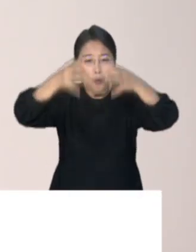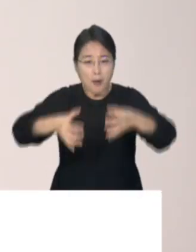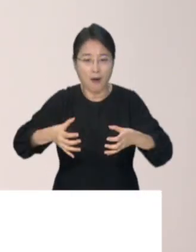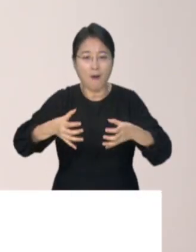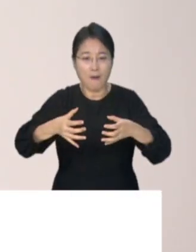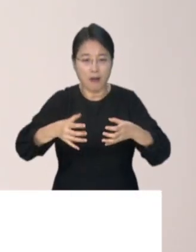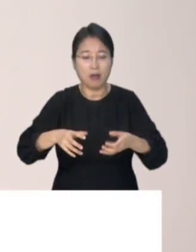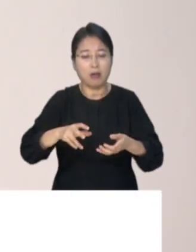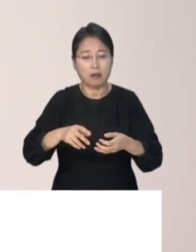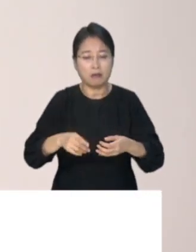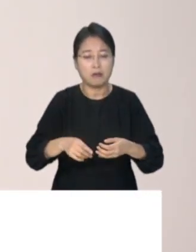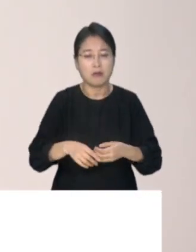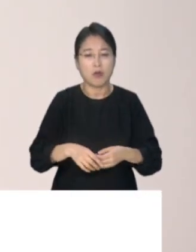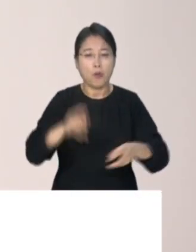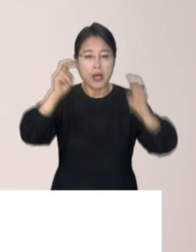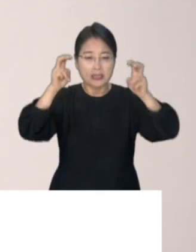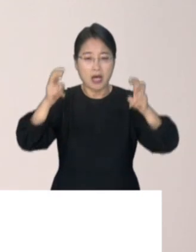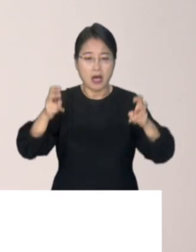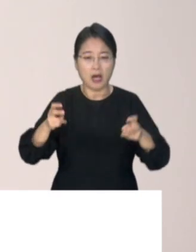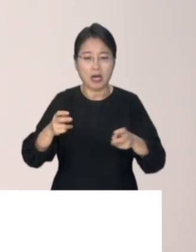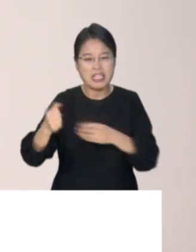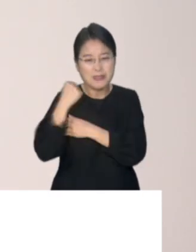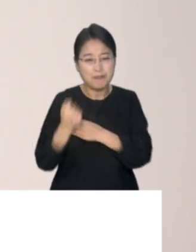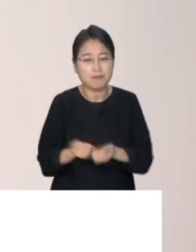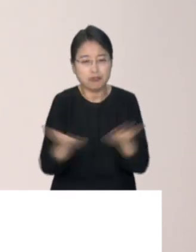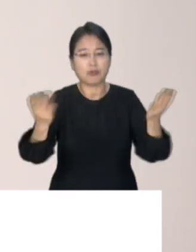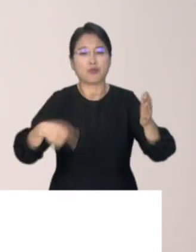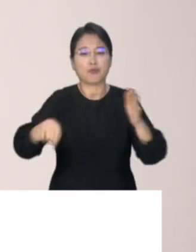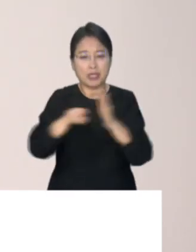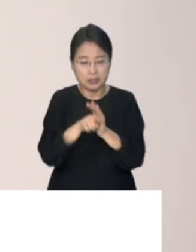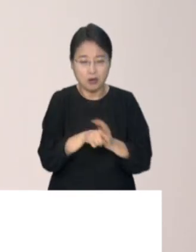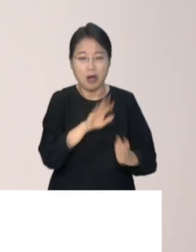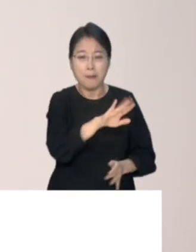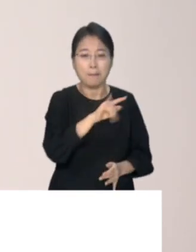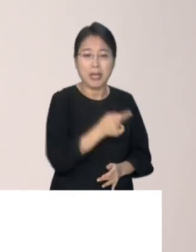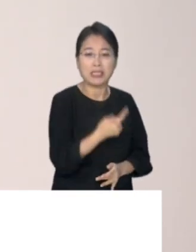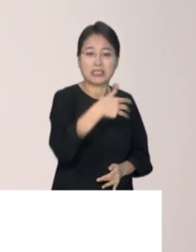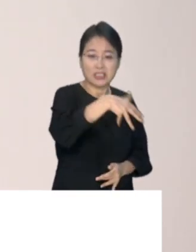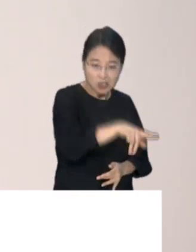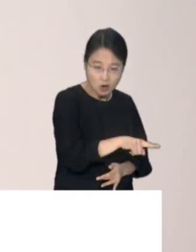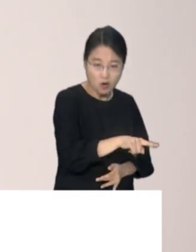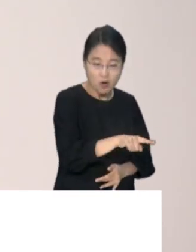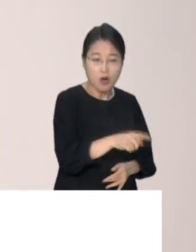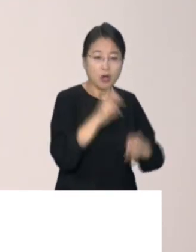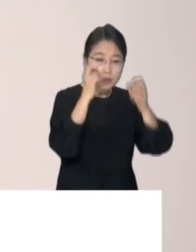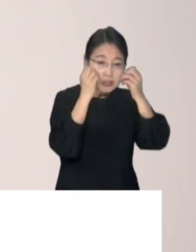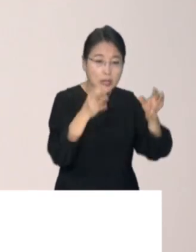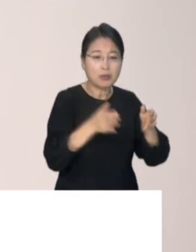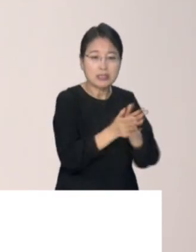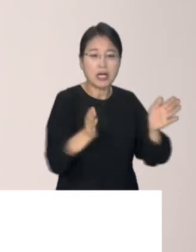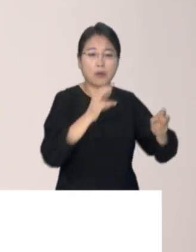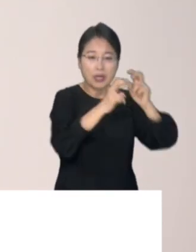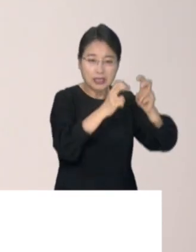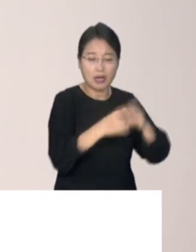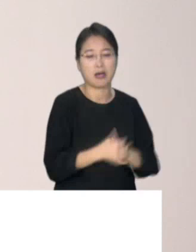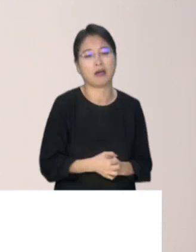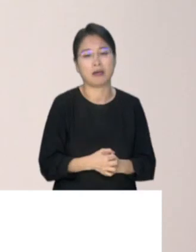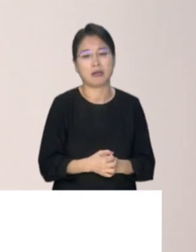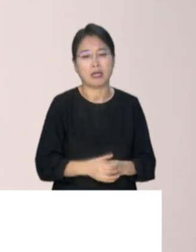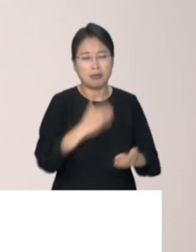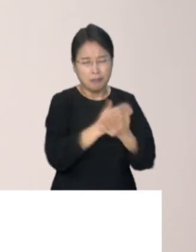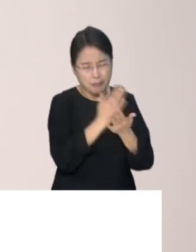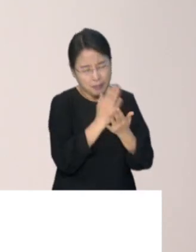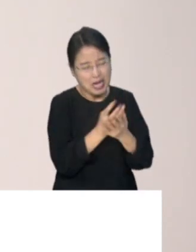대항해를 우리나라의 벤처 스타트업들이 진행할 수 있도록 국적 불문, 국경 불문 그리고